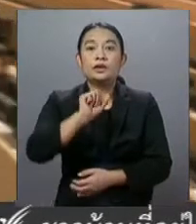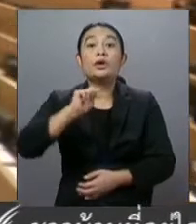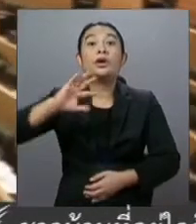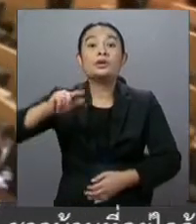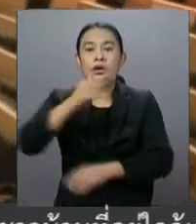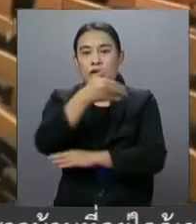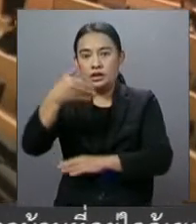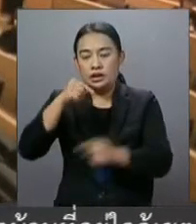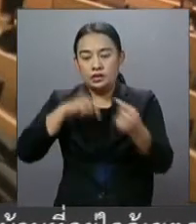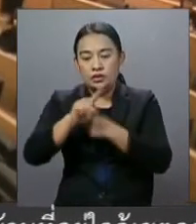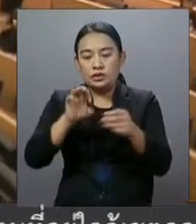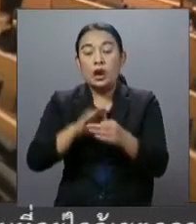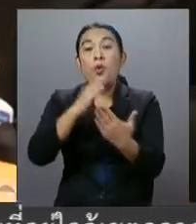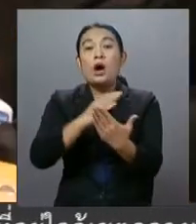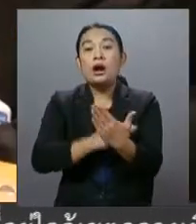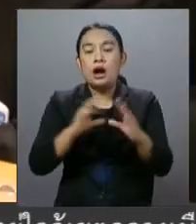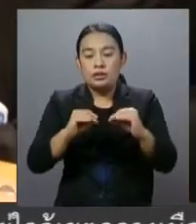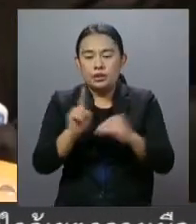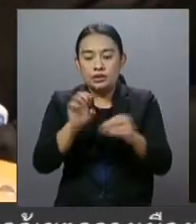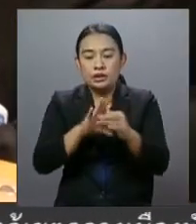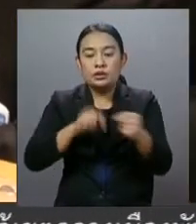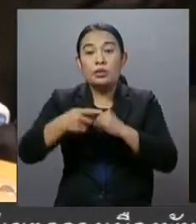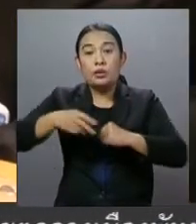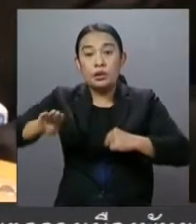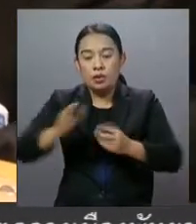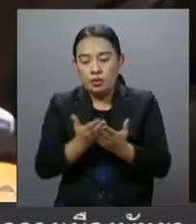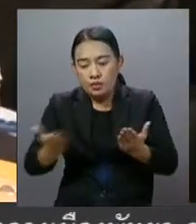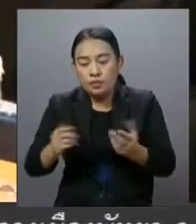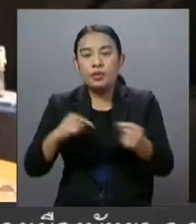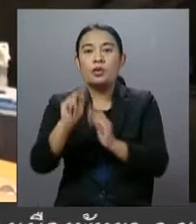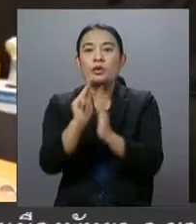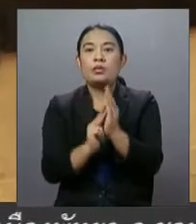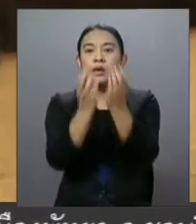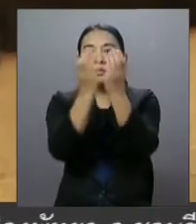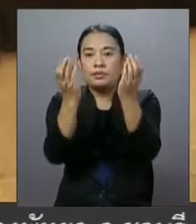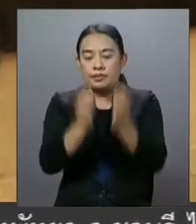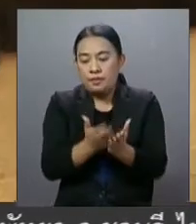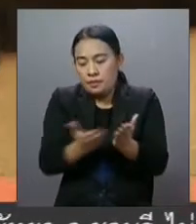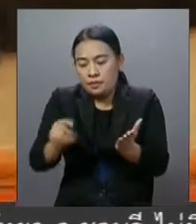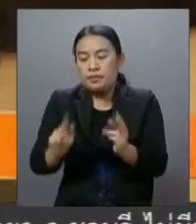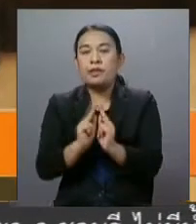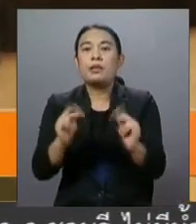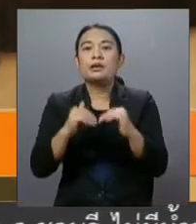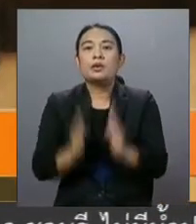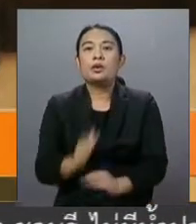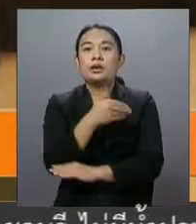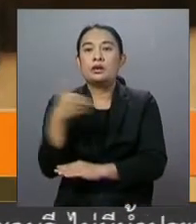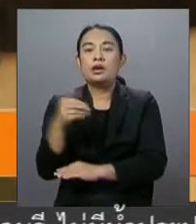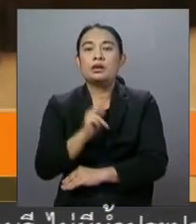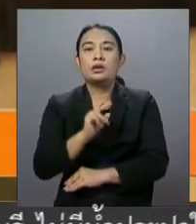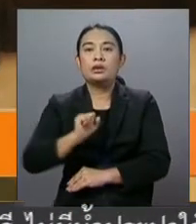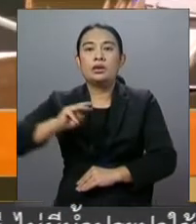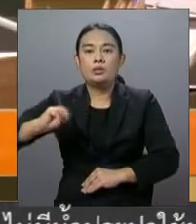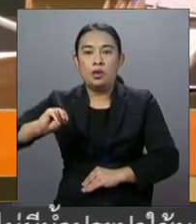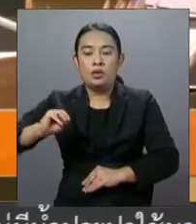็ชาิหรอสอนชอมีวารการพิจารณาทถถามันูล วาด้วยคณะกรมการสิทธิ มนุษยาชนเหชาติหรอก.สอม.